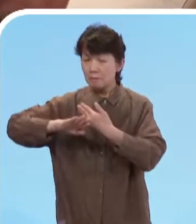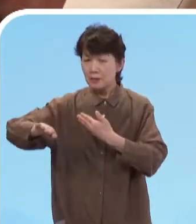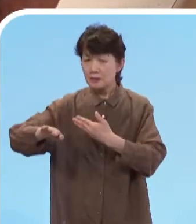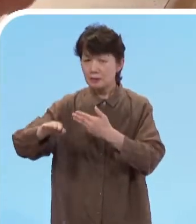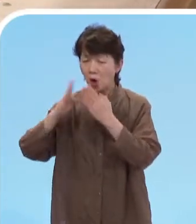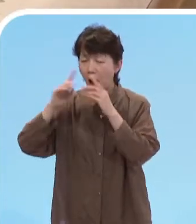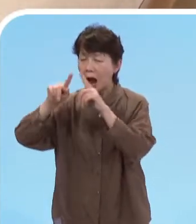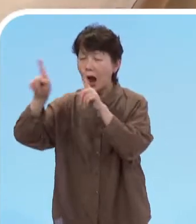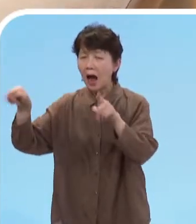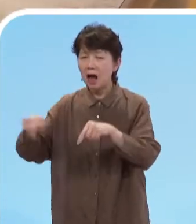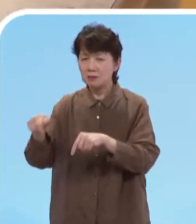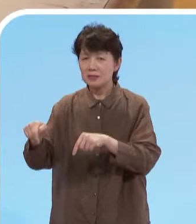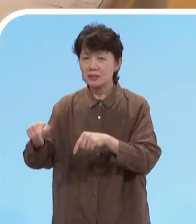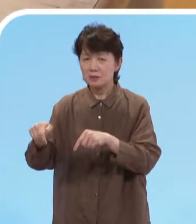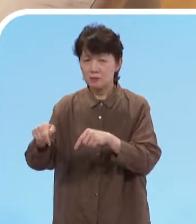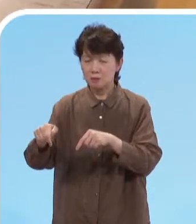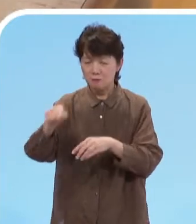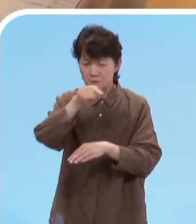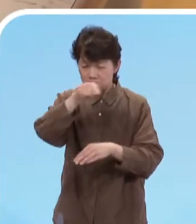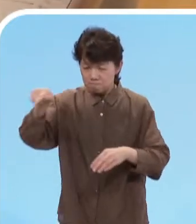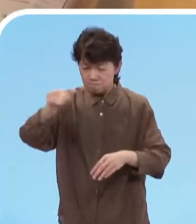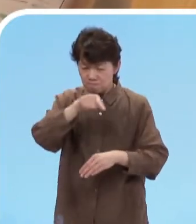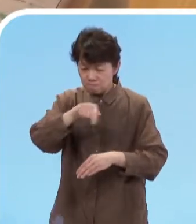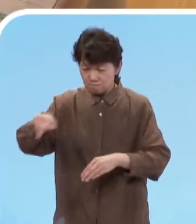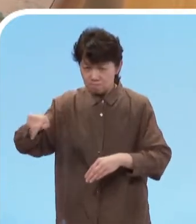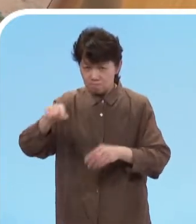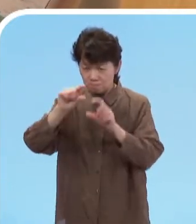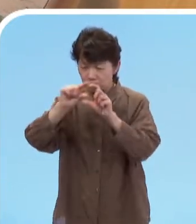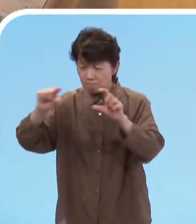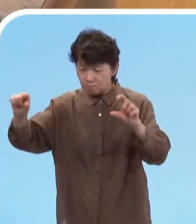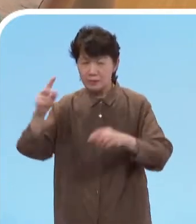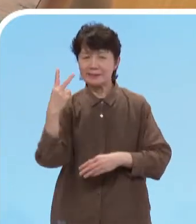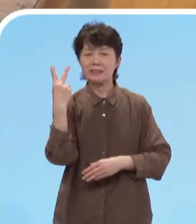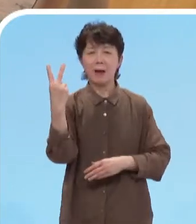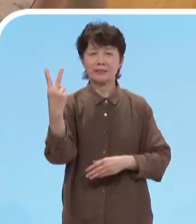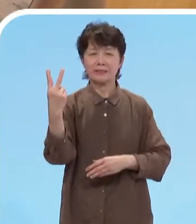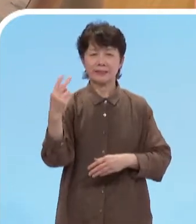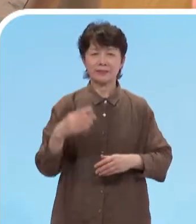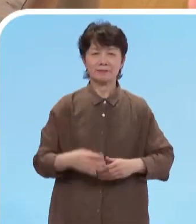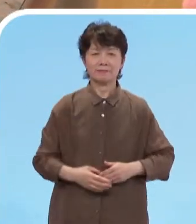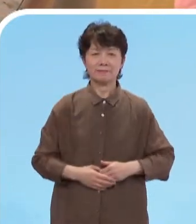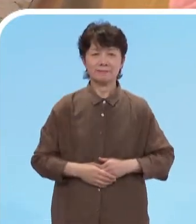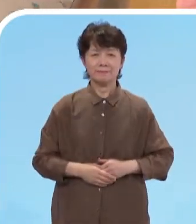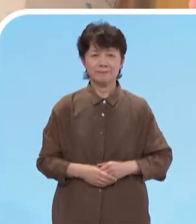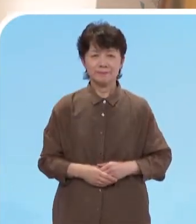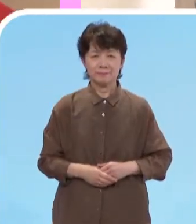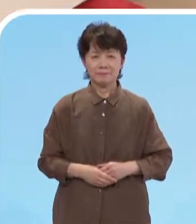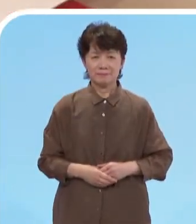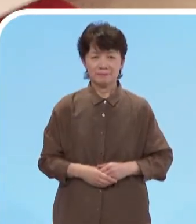別の画用紙で4分の1の大きさのものを2枚作ります。